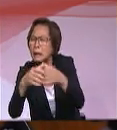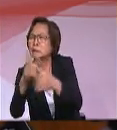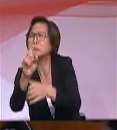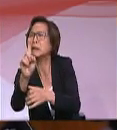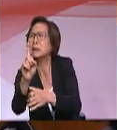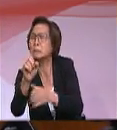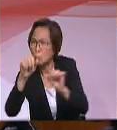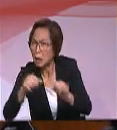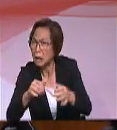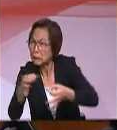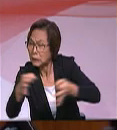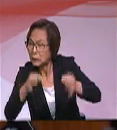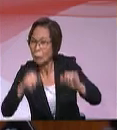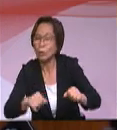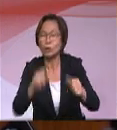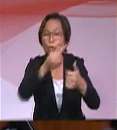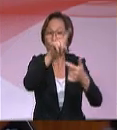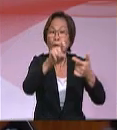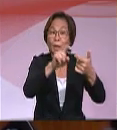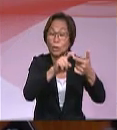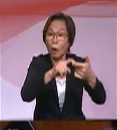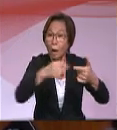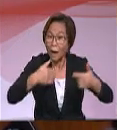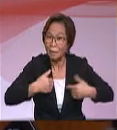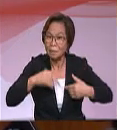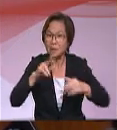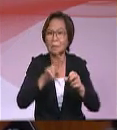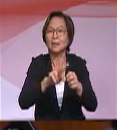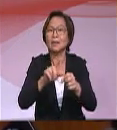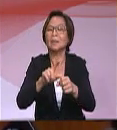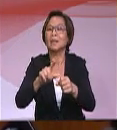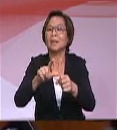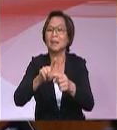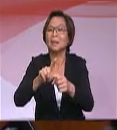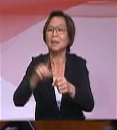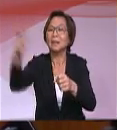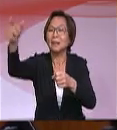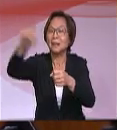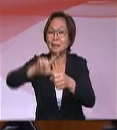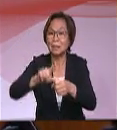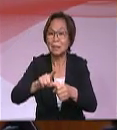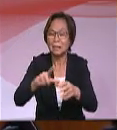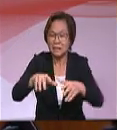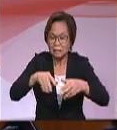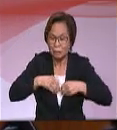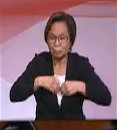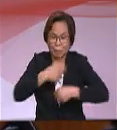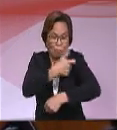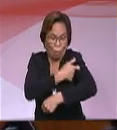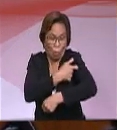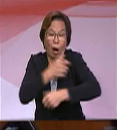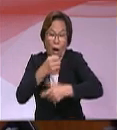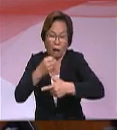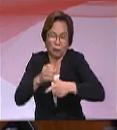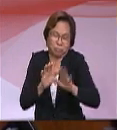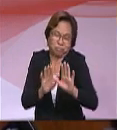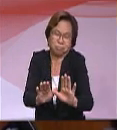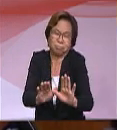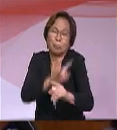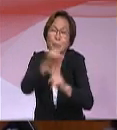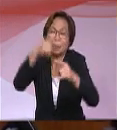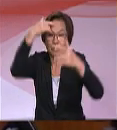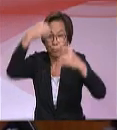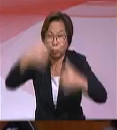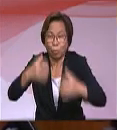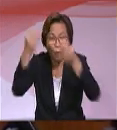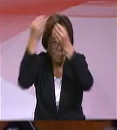Dan soalan kedua saya berkenaan dengan Tan Sri juga ada memuat naik survey terima atau tolak vaksin COVID-19. Jadi bila keputusan akan